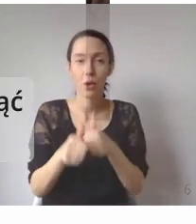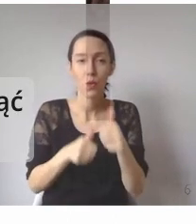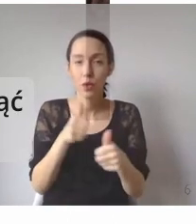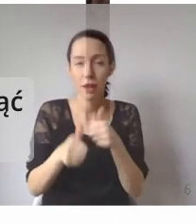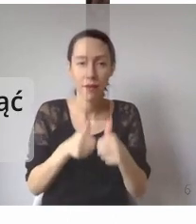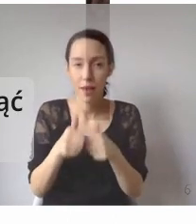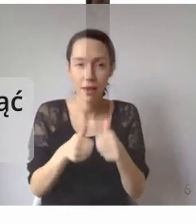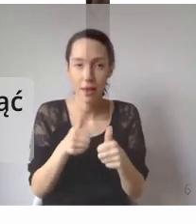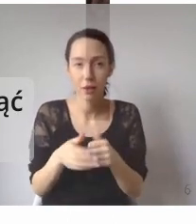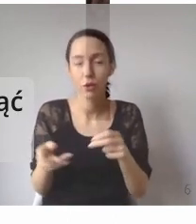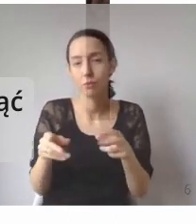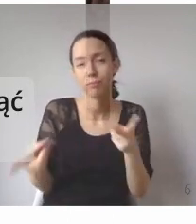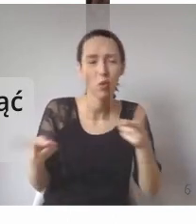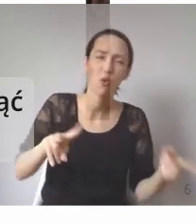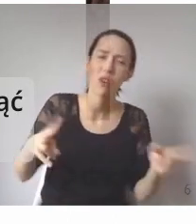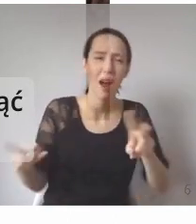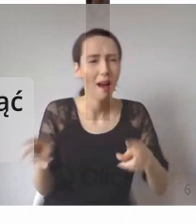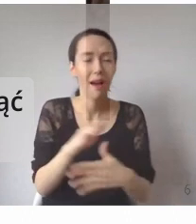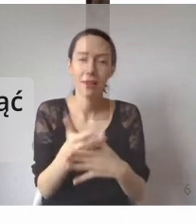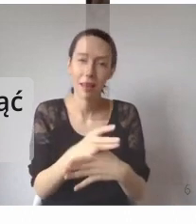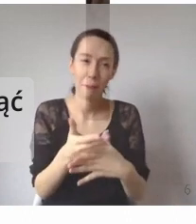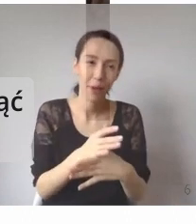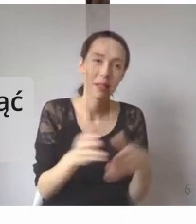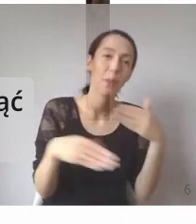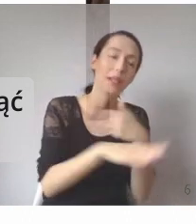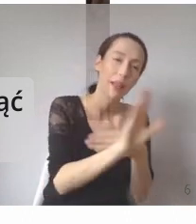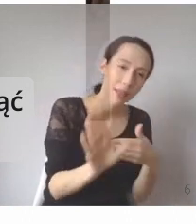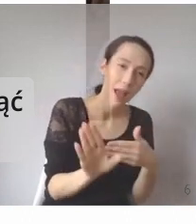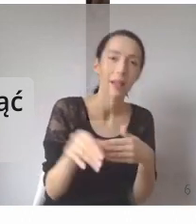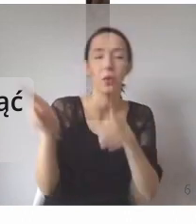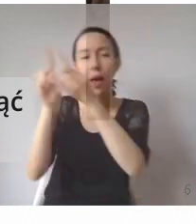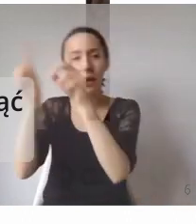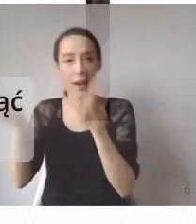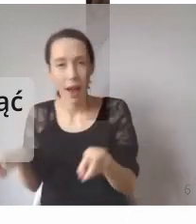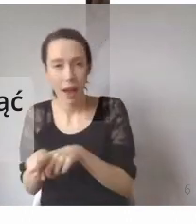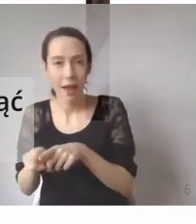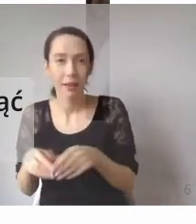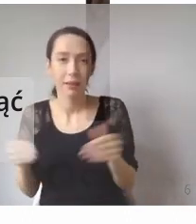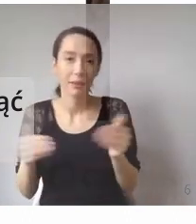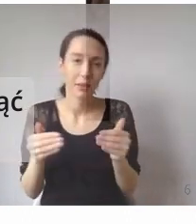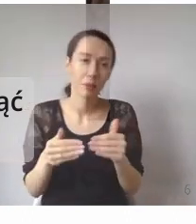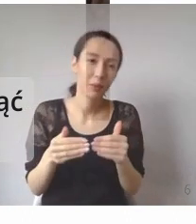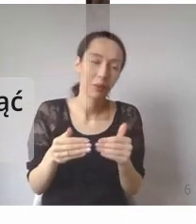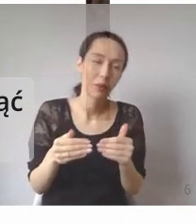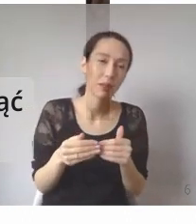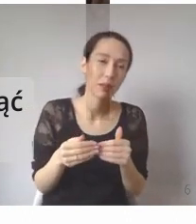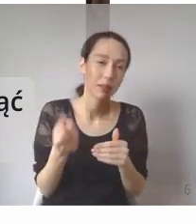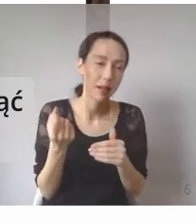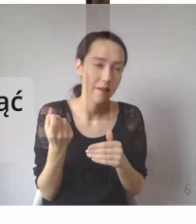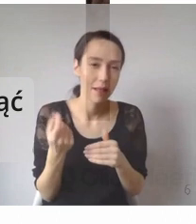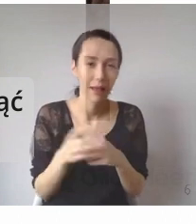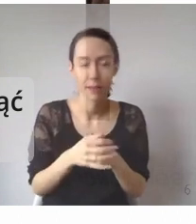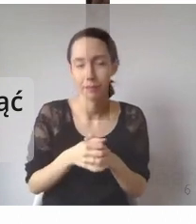To przełączanie między po prostu prezentacją a ekranem może zająć minutę,